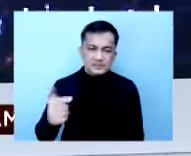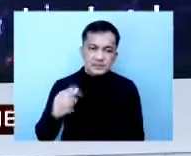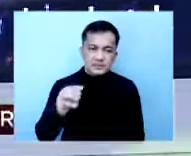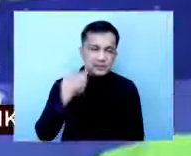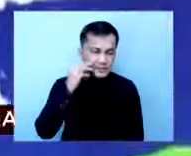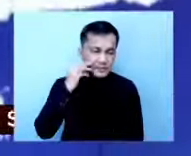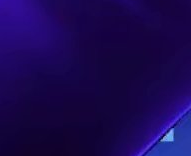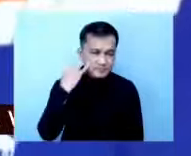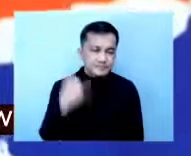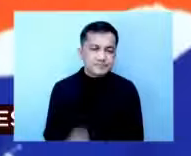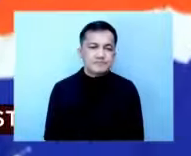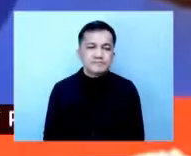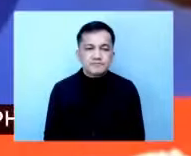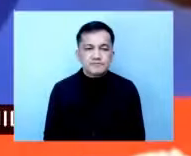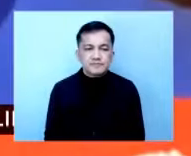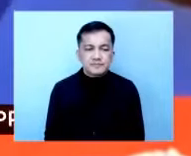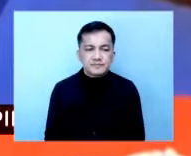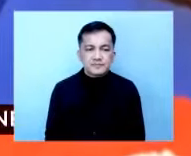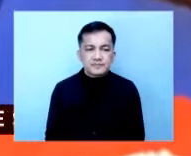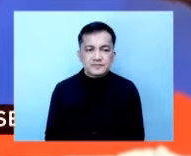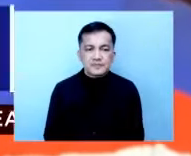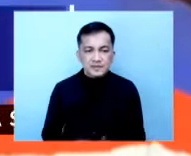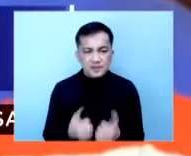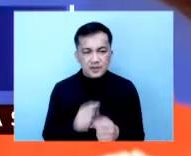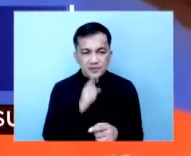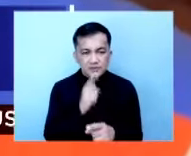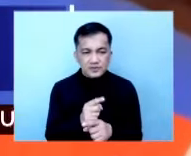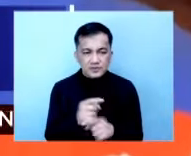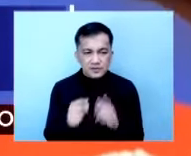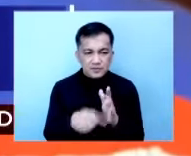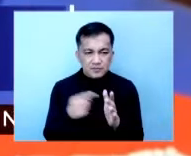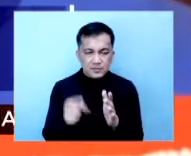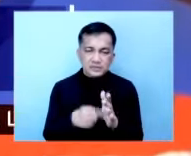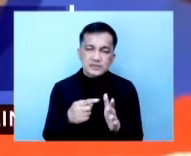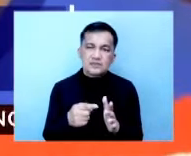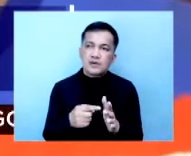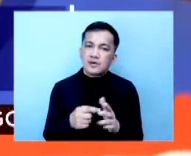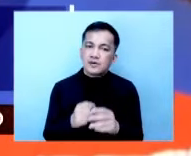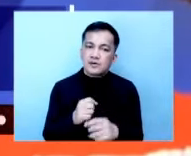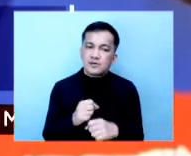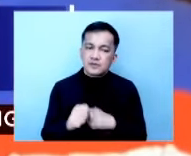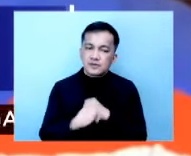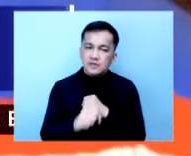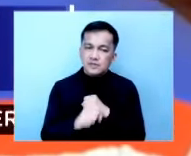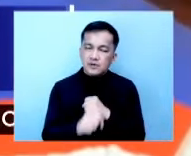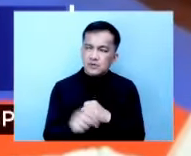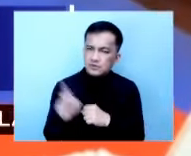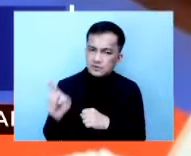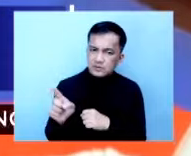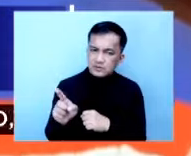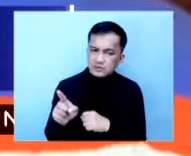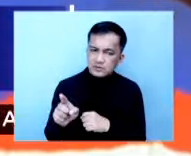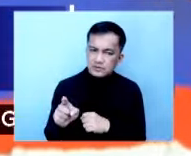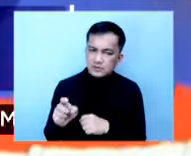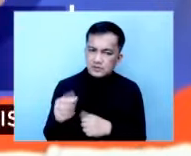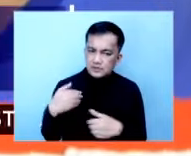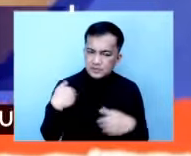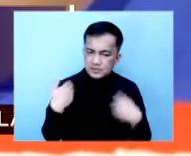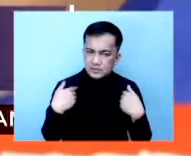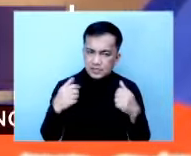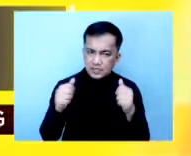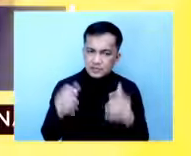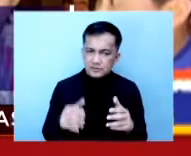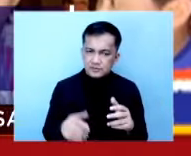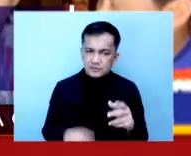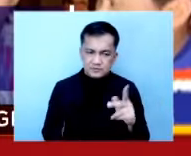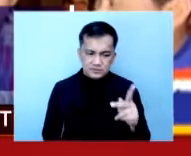Marfori. How true? Eh, minsan pala, ipinormahan nitong isang yeng actor, si